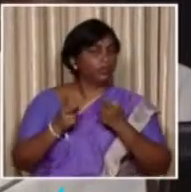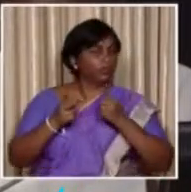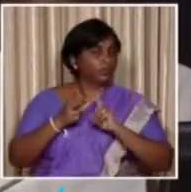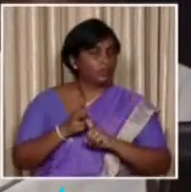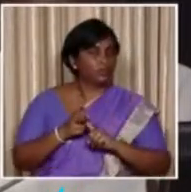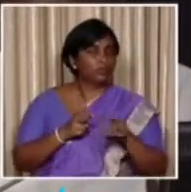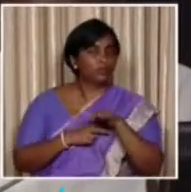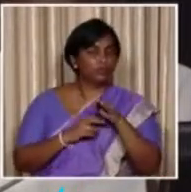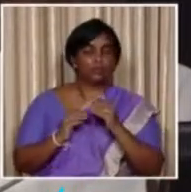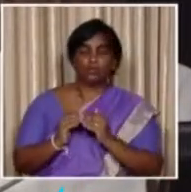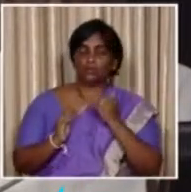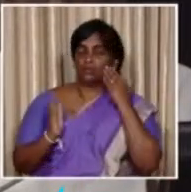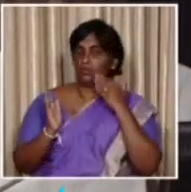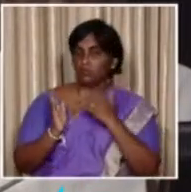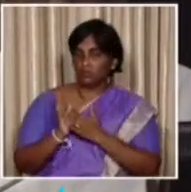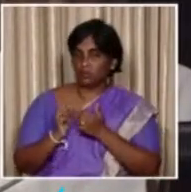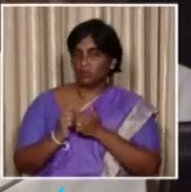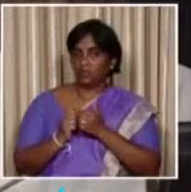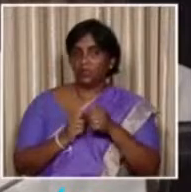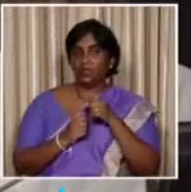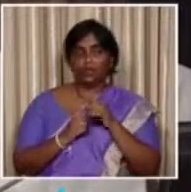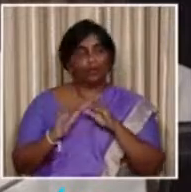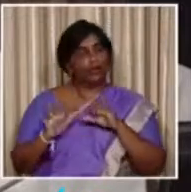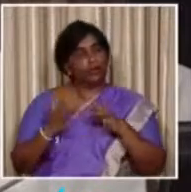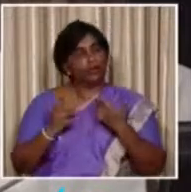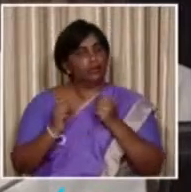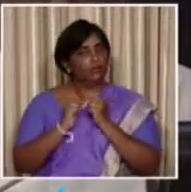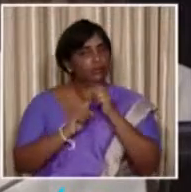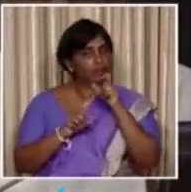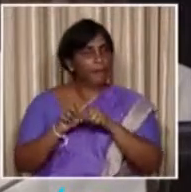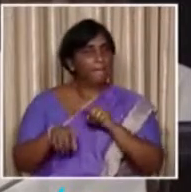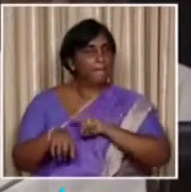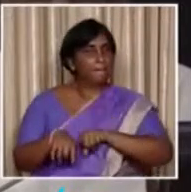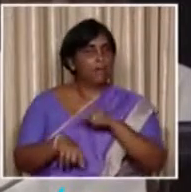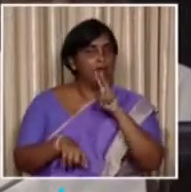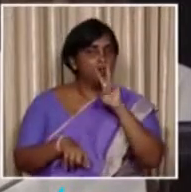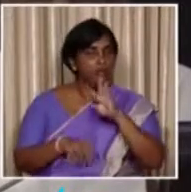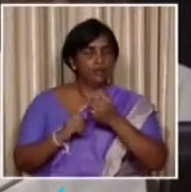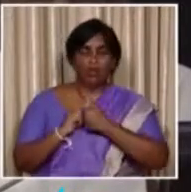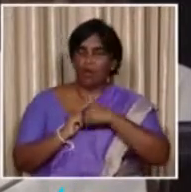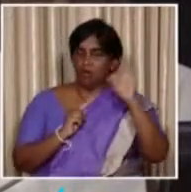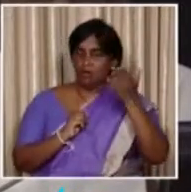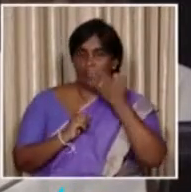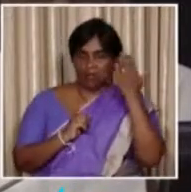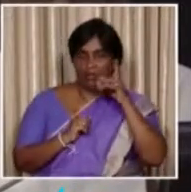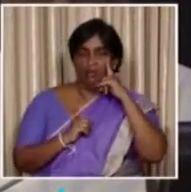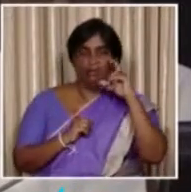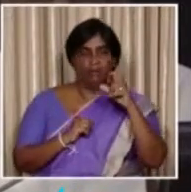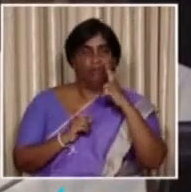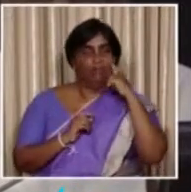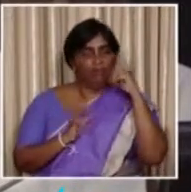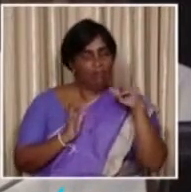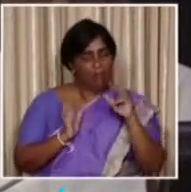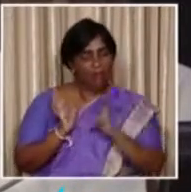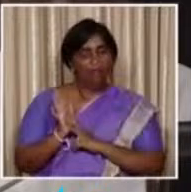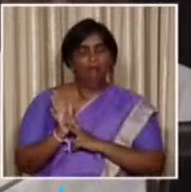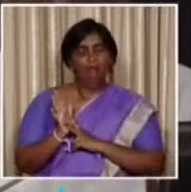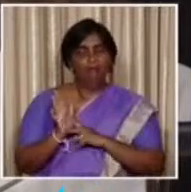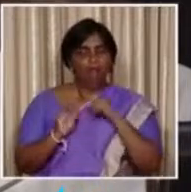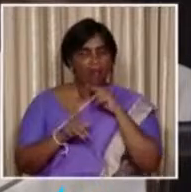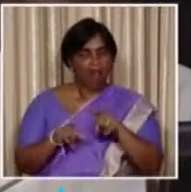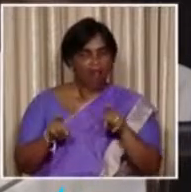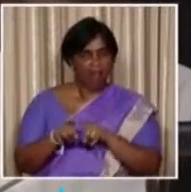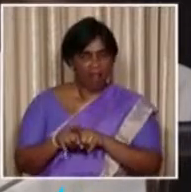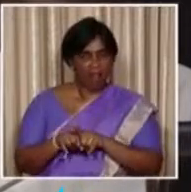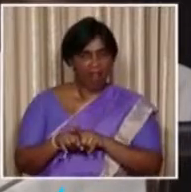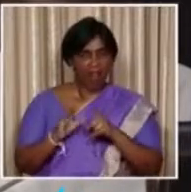පැත්තෙන් සමාජ සාධාරණ රත්නය දෙනවා. ඕනෑම සේවකයෙක්ව පැය 24කින් එළියට දාත හැකි චීනයේ, වියට්නාමයේ. නමුත් ඒ එක්කම